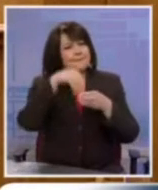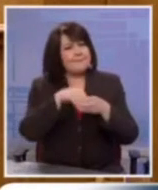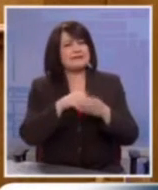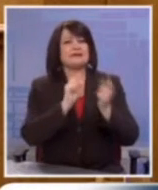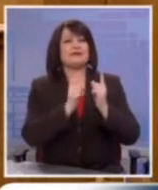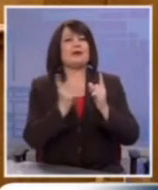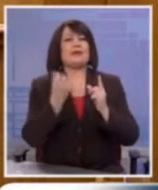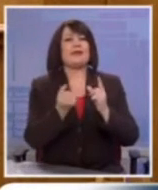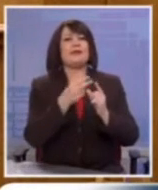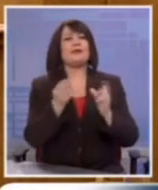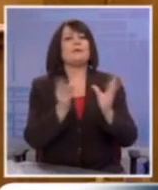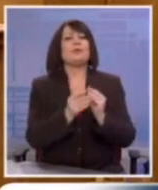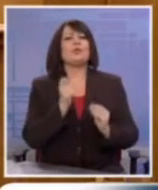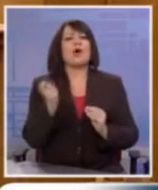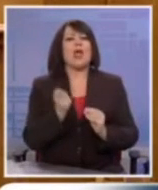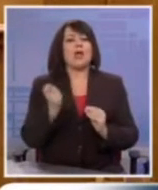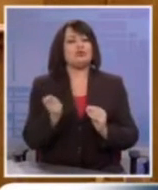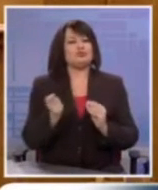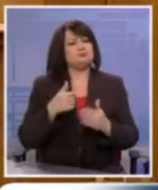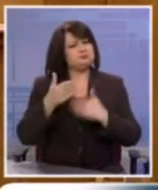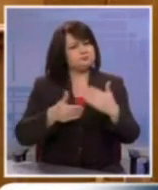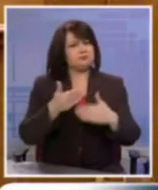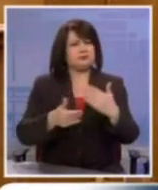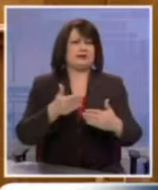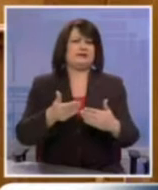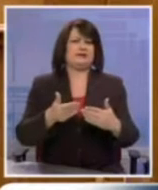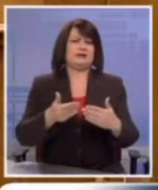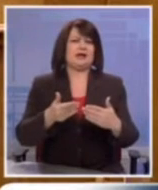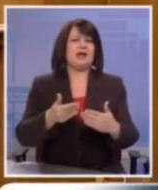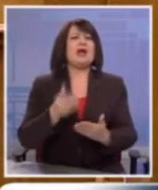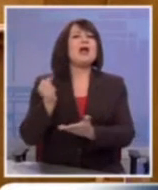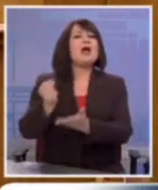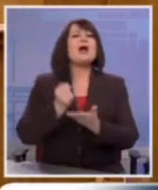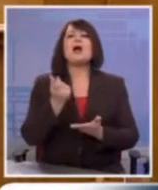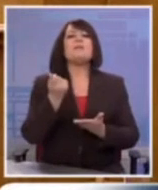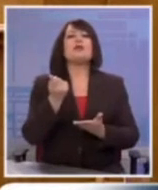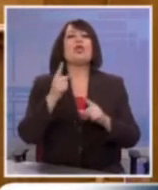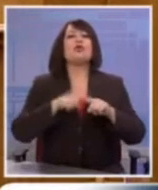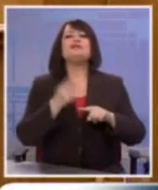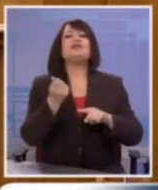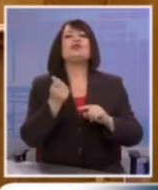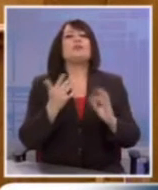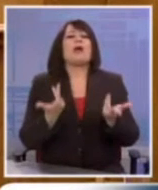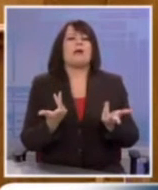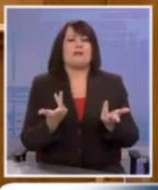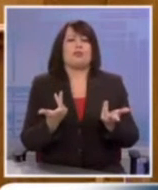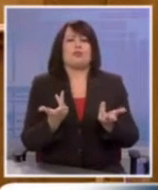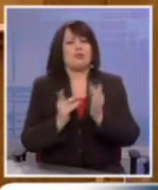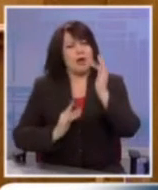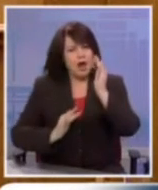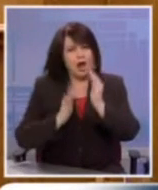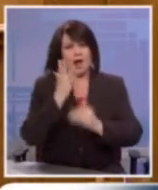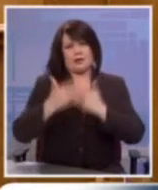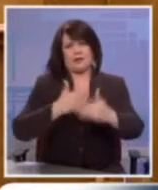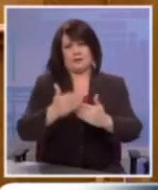συμφωνία, με βήματα, και το θέμα της χρηματοδότησης της ελληνικής οικονομίας για ένα αναπτυξιακό